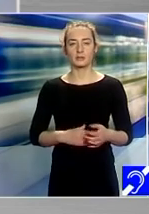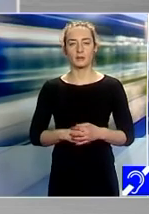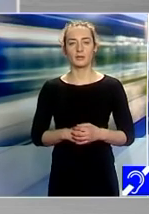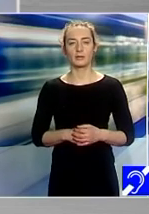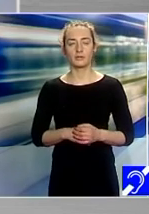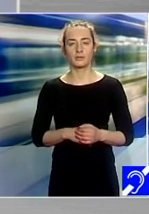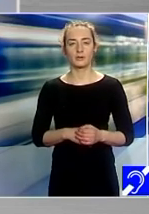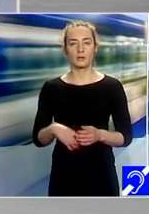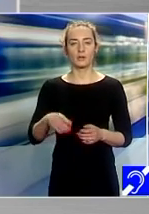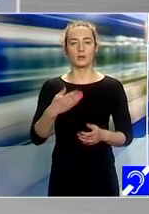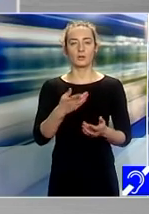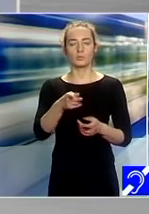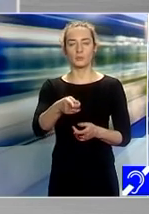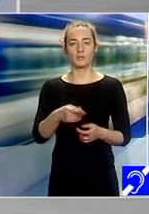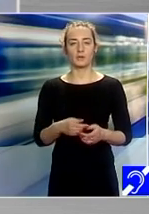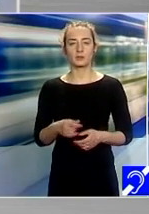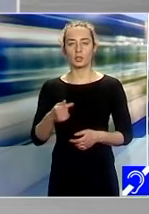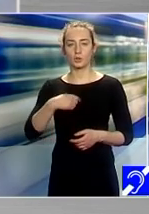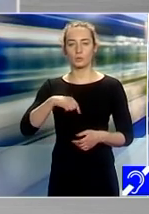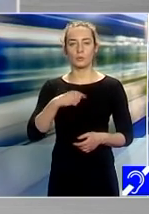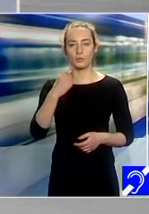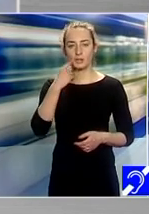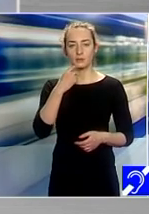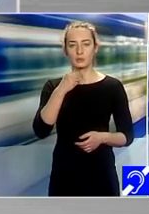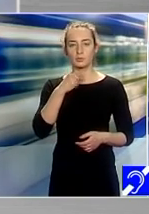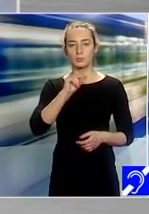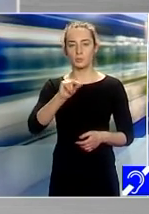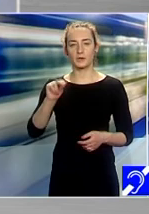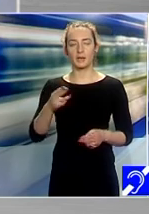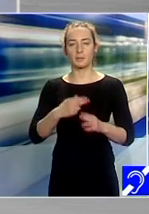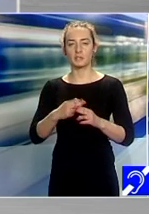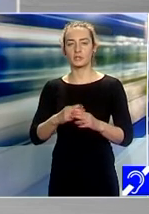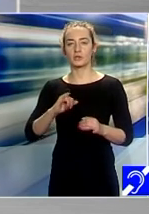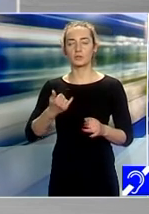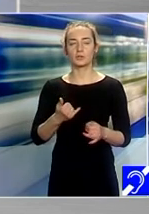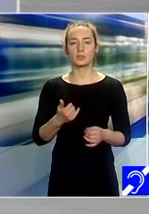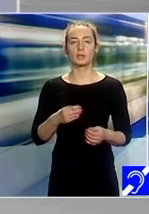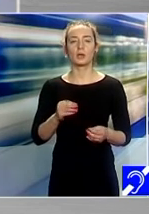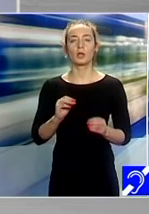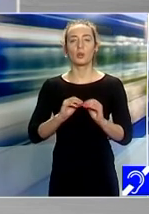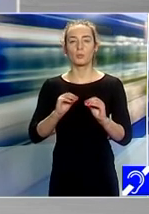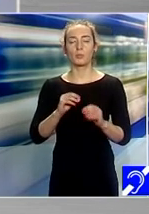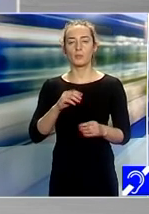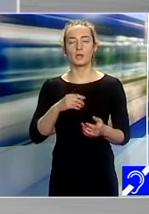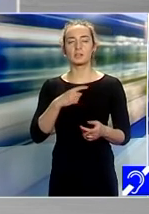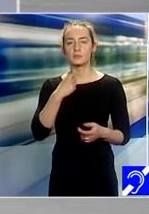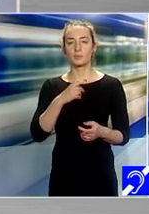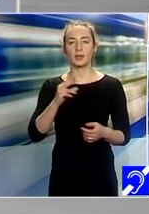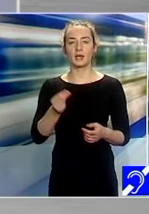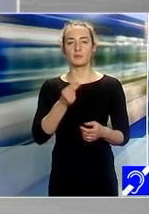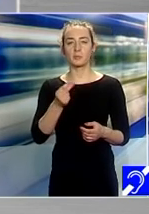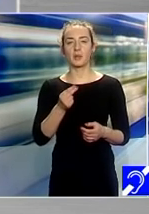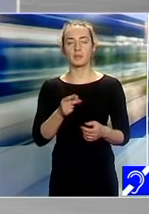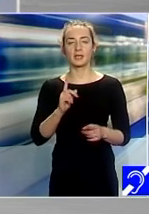faceți dumneavoastră? Sigur că le informăm pe paciente și le propunem și varianta reconstrucției atunci când se impune mastectomia.